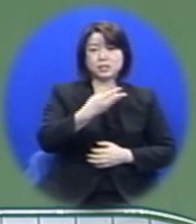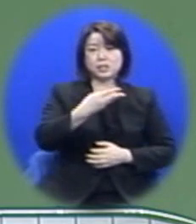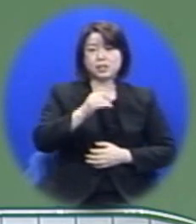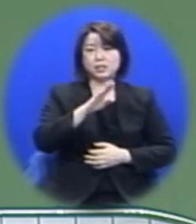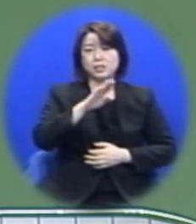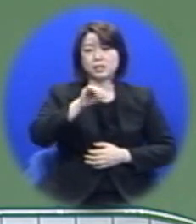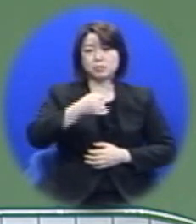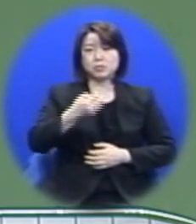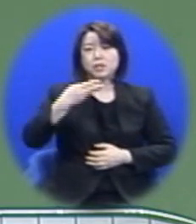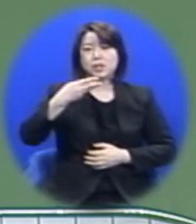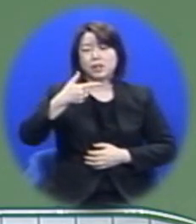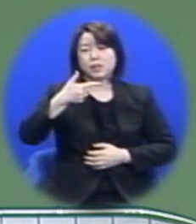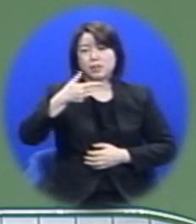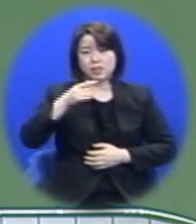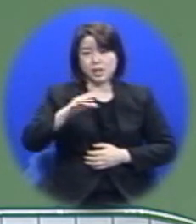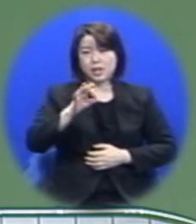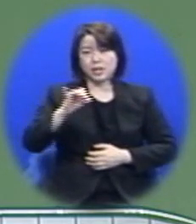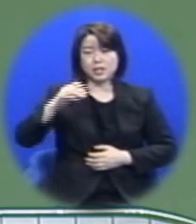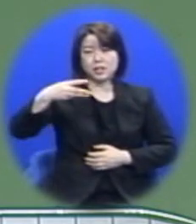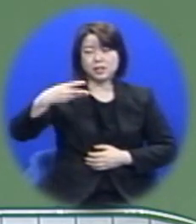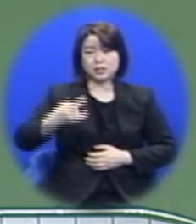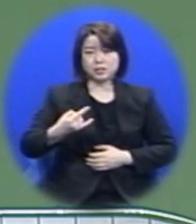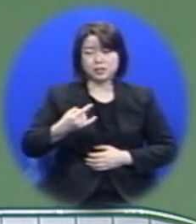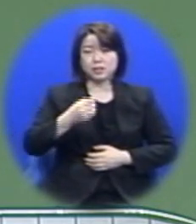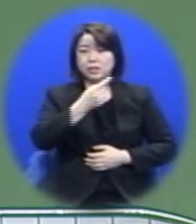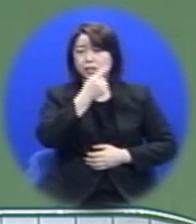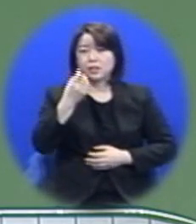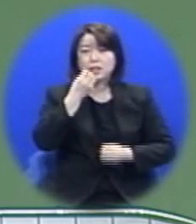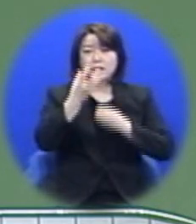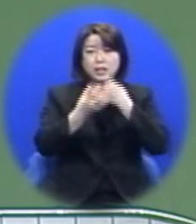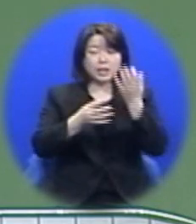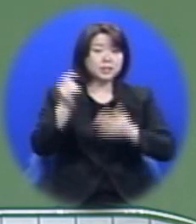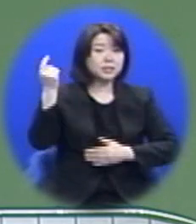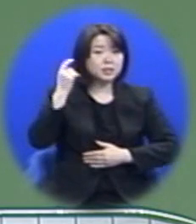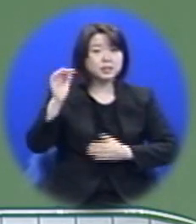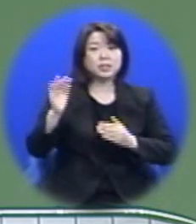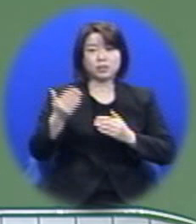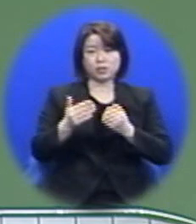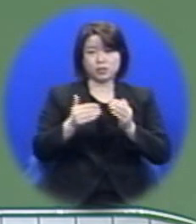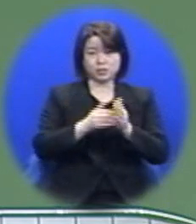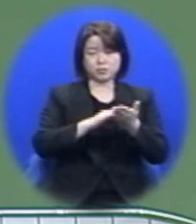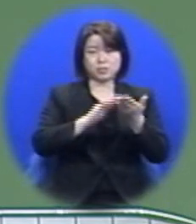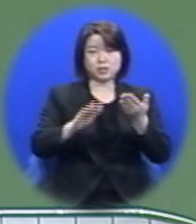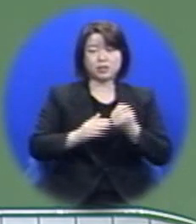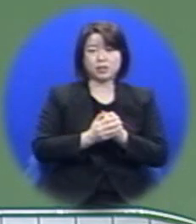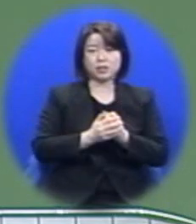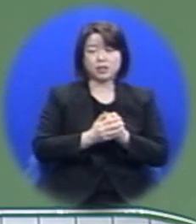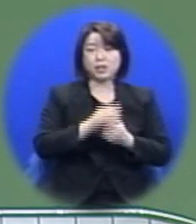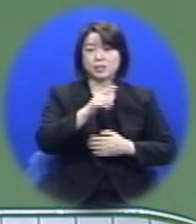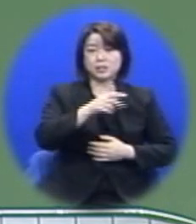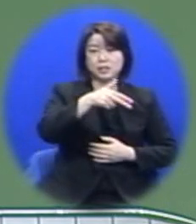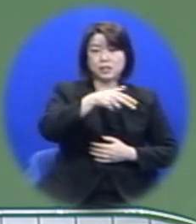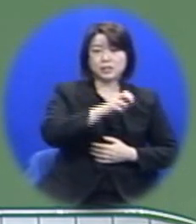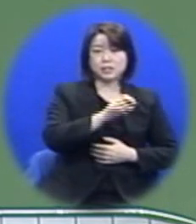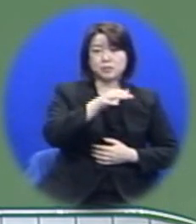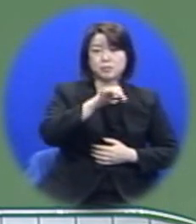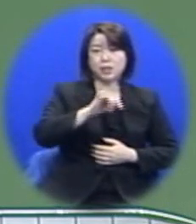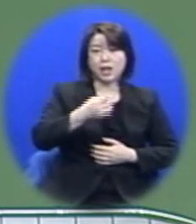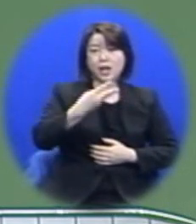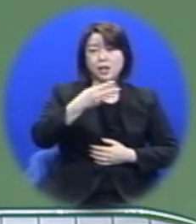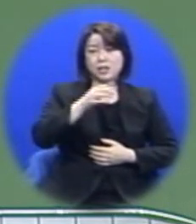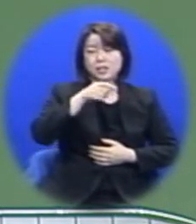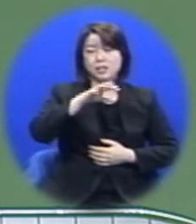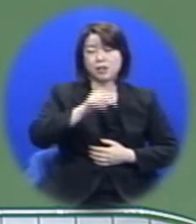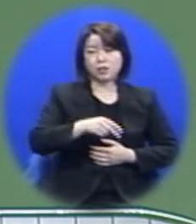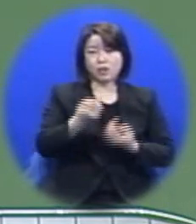스티브 네이트라고 하는 사람의 간증을 듣게 됩니다. 그는 짐 엘리엇과 함께 순교했던